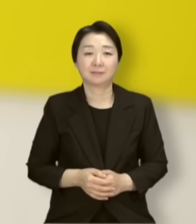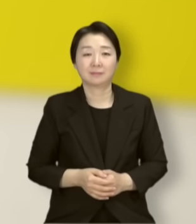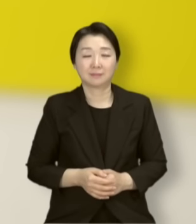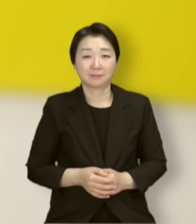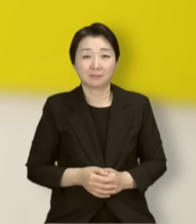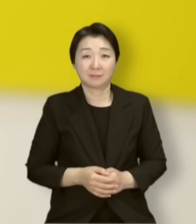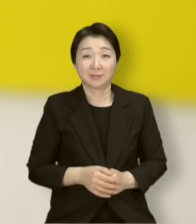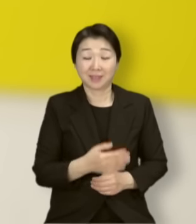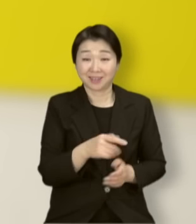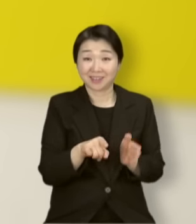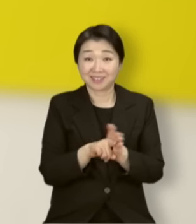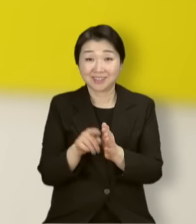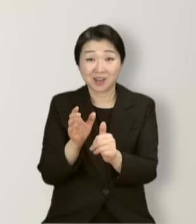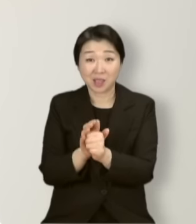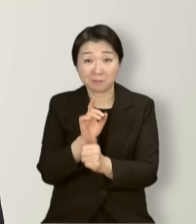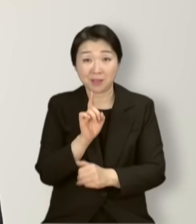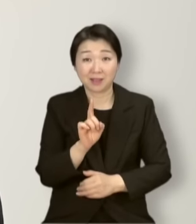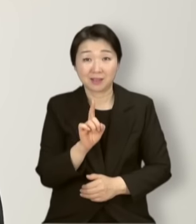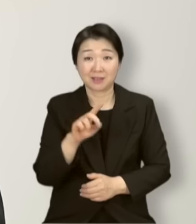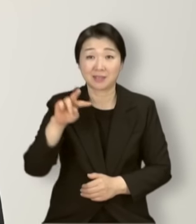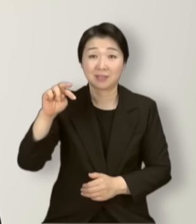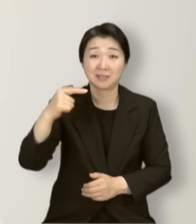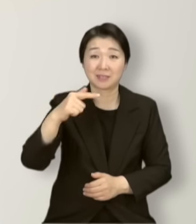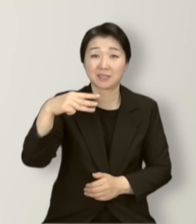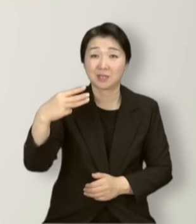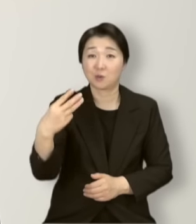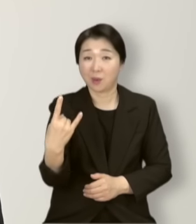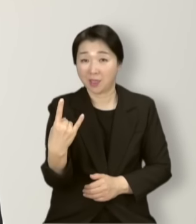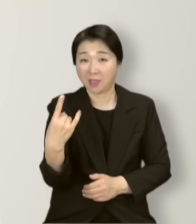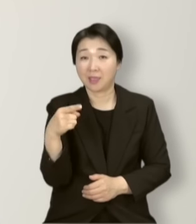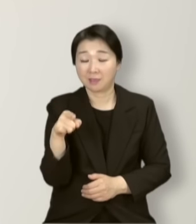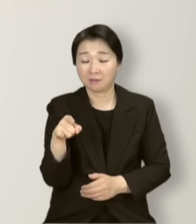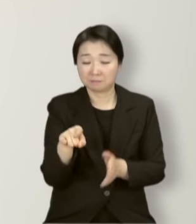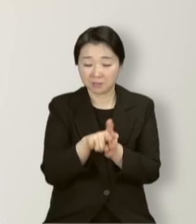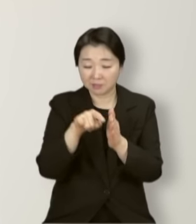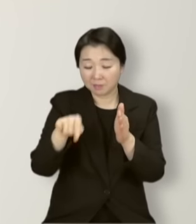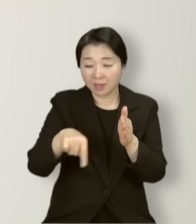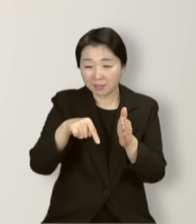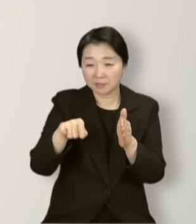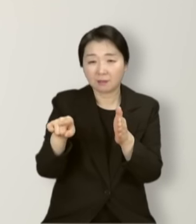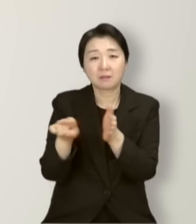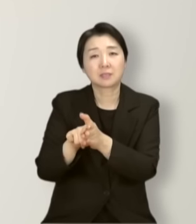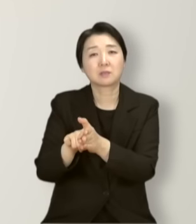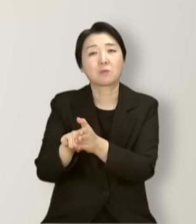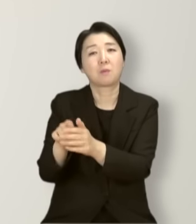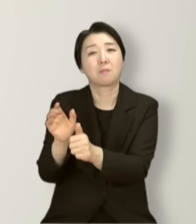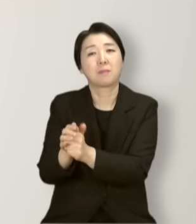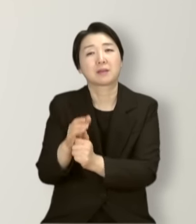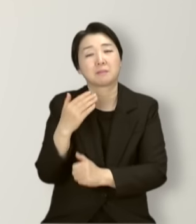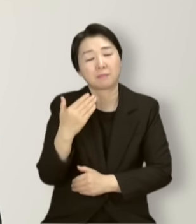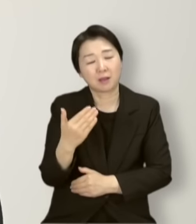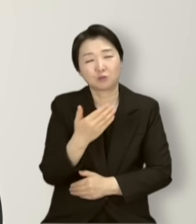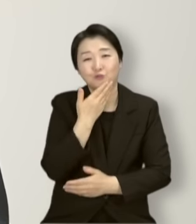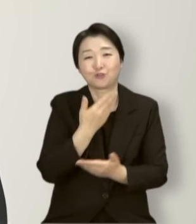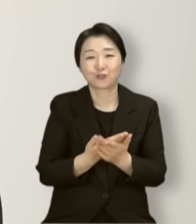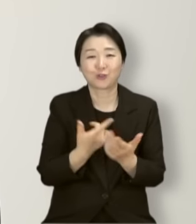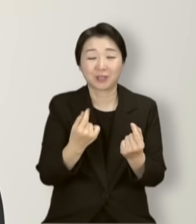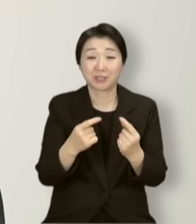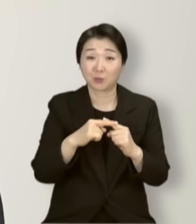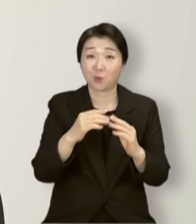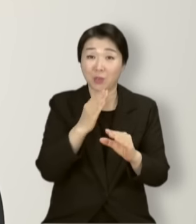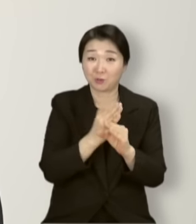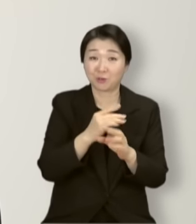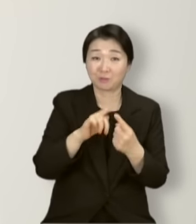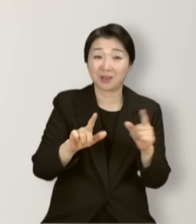총장님께서 신뢰라는 단어를 예. 말씀하셨지만 참 믿음 가운데서도 신뢰라는 거 예. 굉장히 예. 중요한 것 같습니다. 예. 이 교회